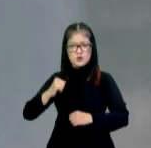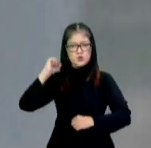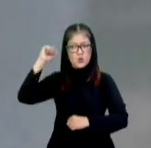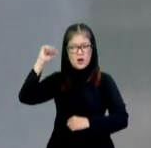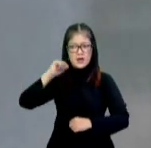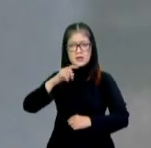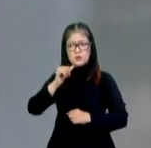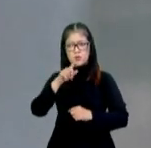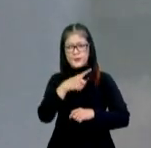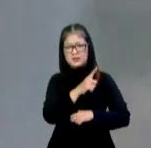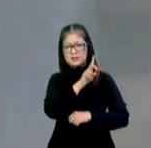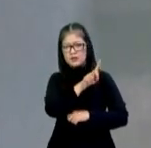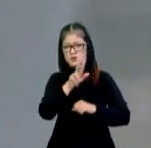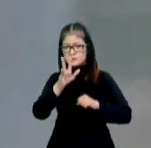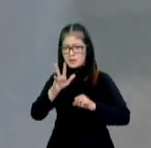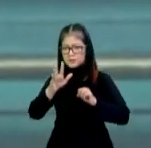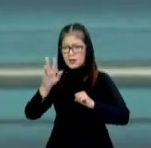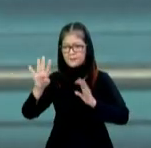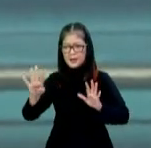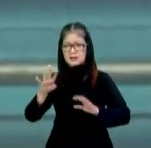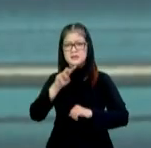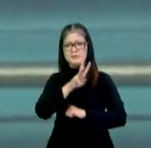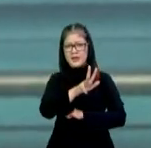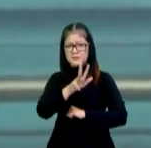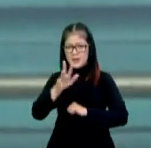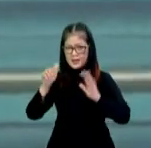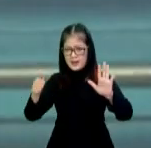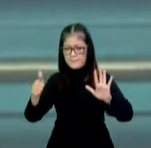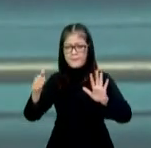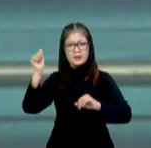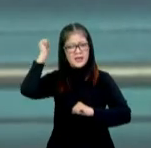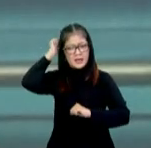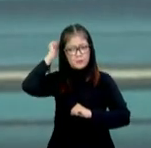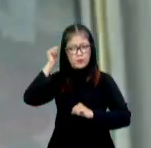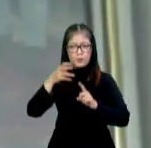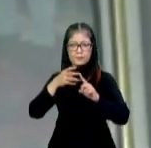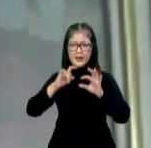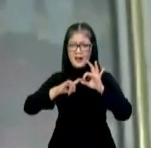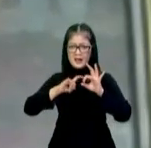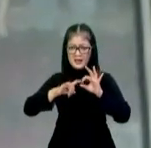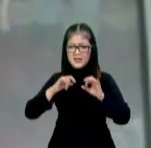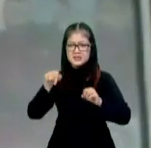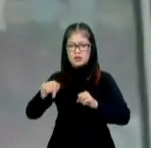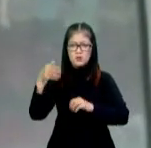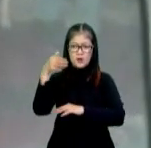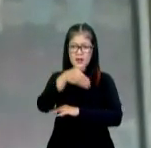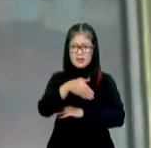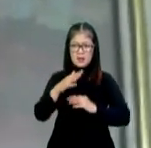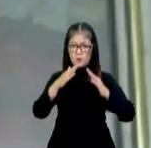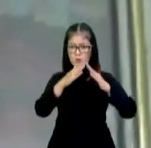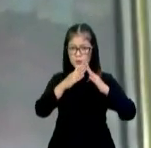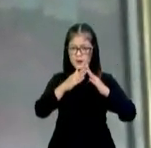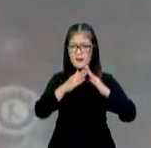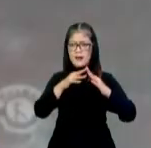dan 1996. Sekaligus sang ibu dari Bilqis Prasista saat dijumpai di kediamannya di Dusun Berontokan,